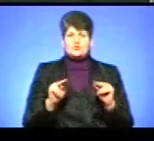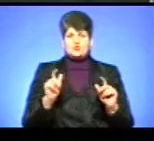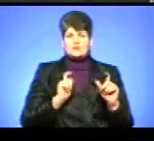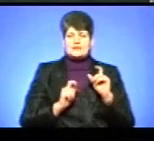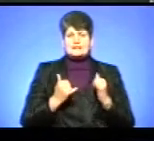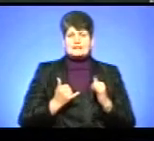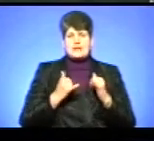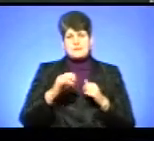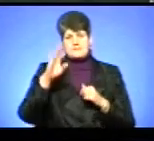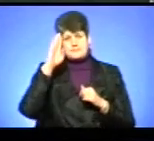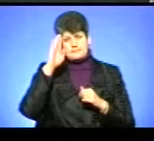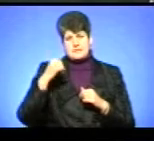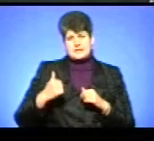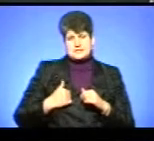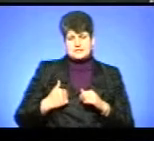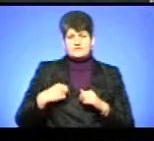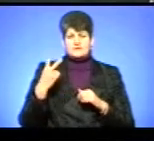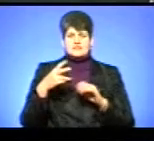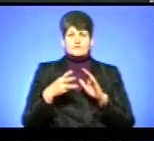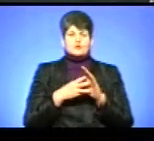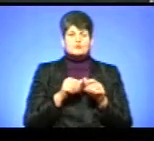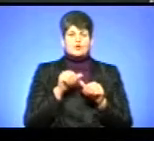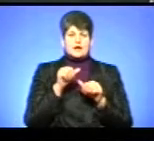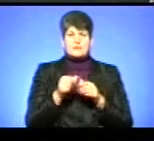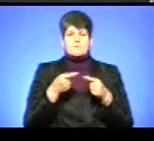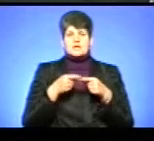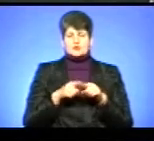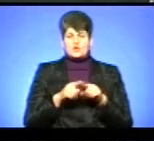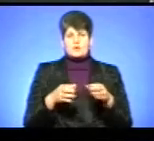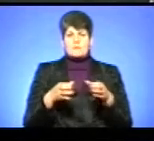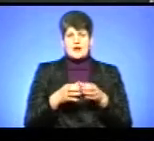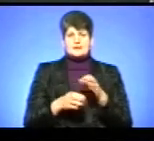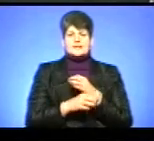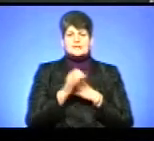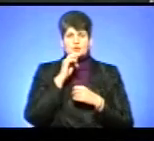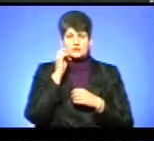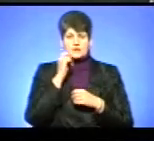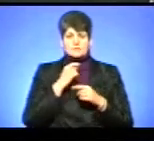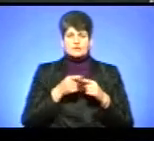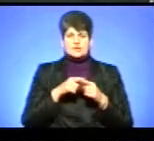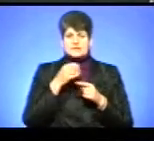бійців 28-ї окремої механізованої бригади на схід України, повідомив викладач